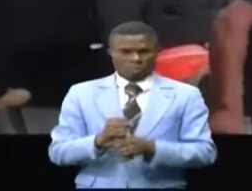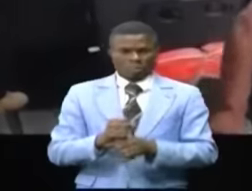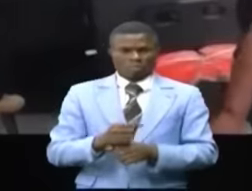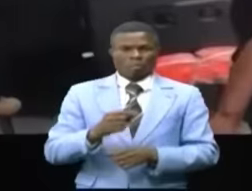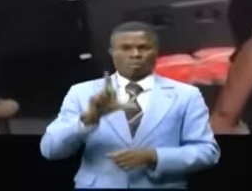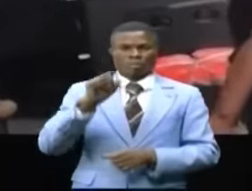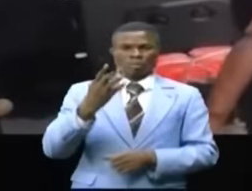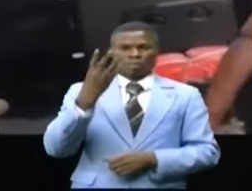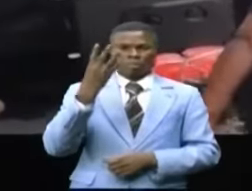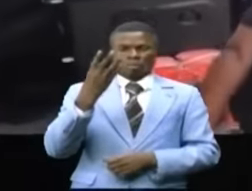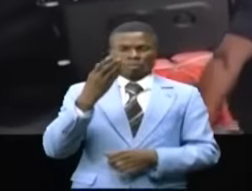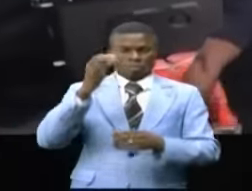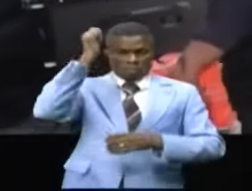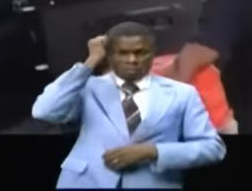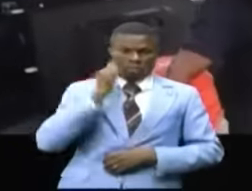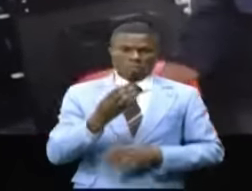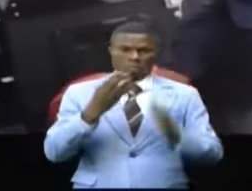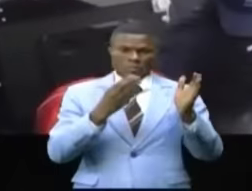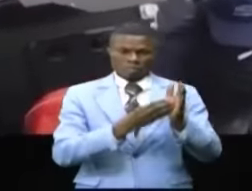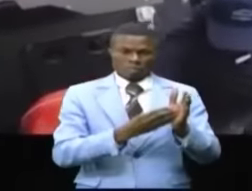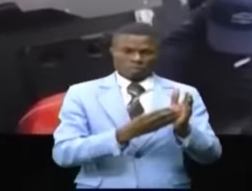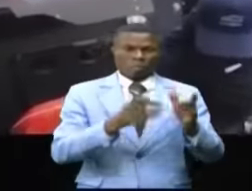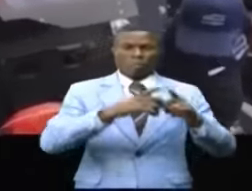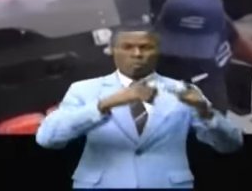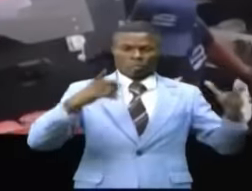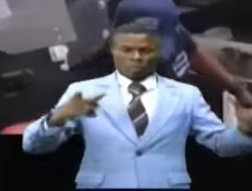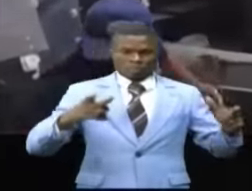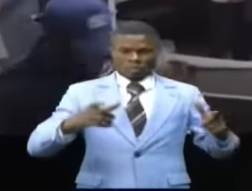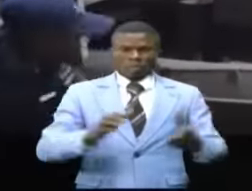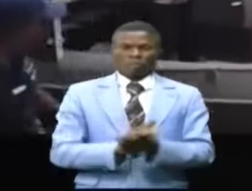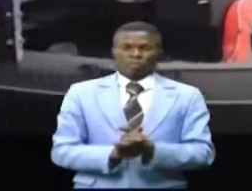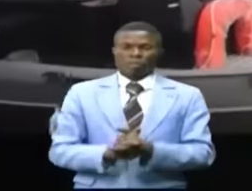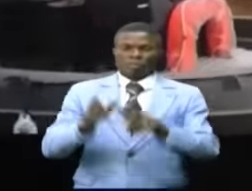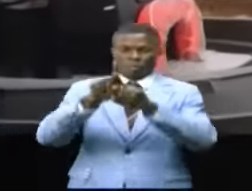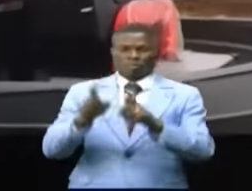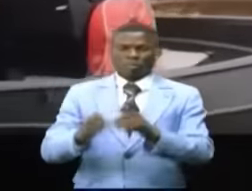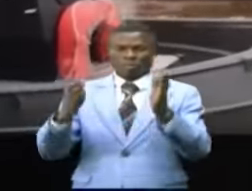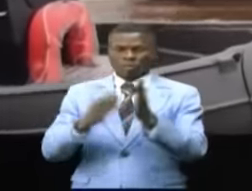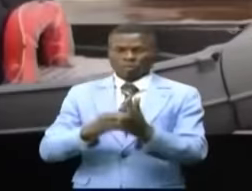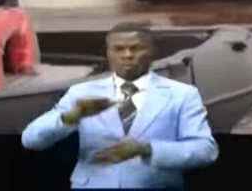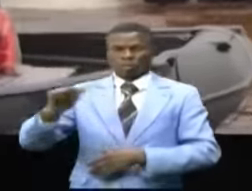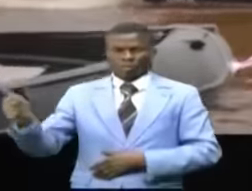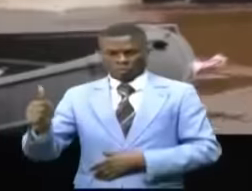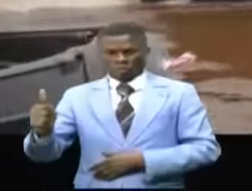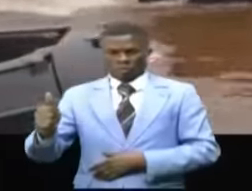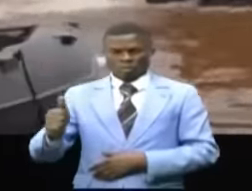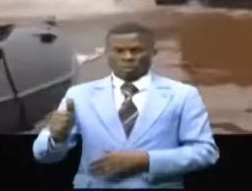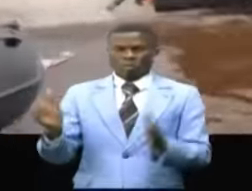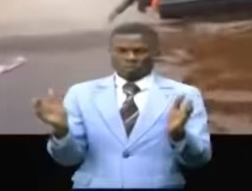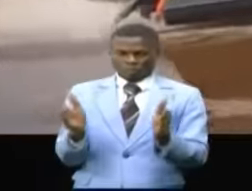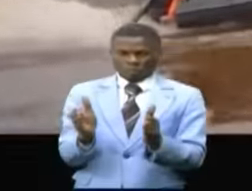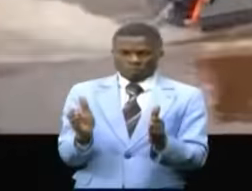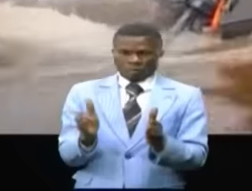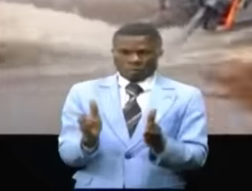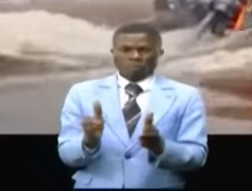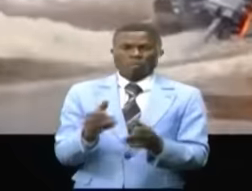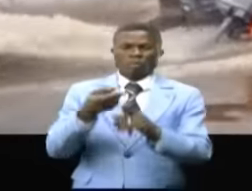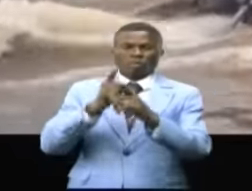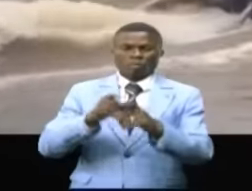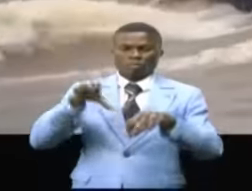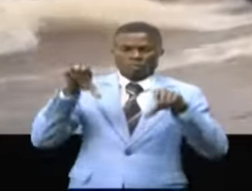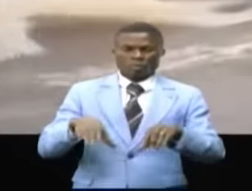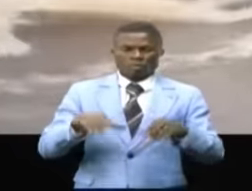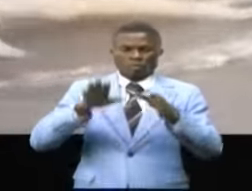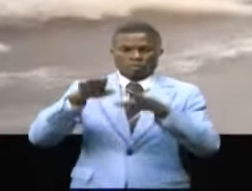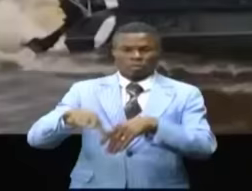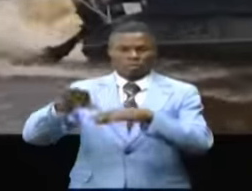24 bateaux, dont 9 de grand format de type catamaran et 9 wallis solides et fiables acquis auprès de Congo Marine, qui